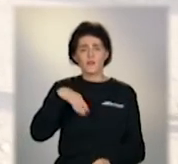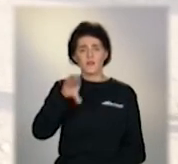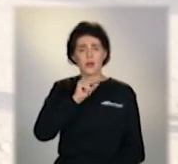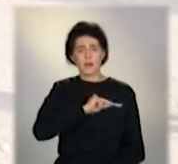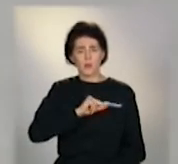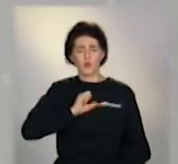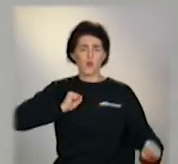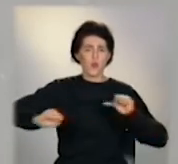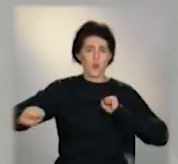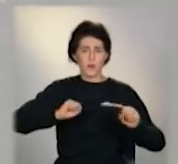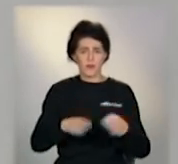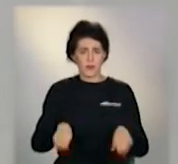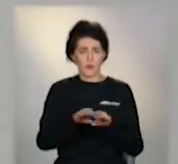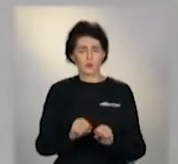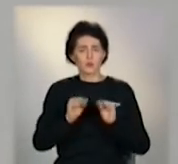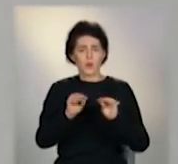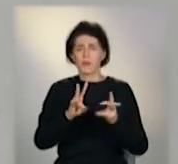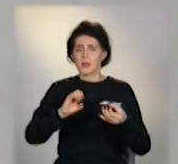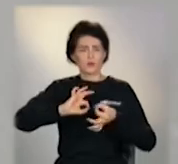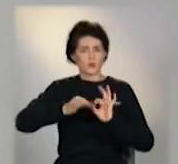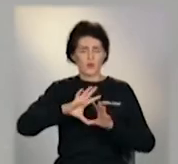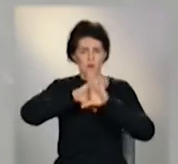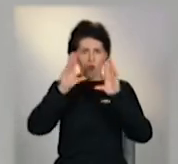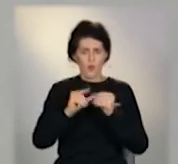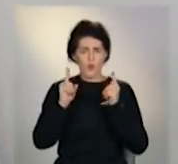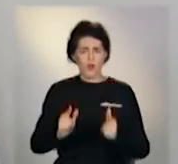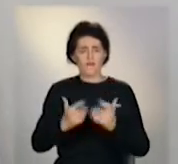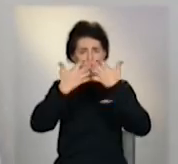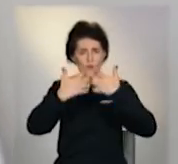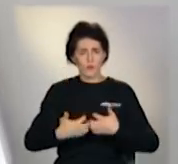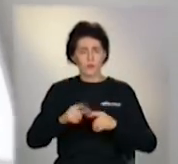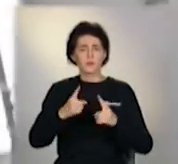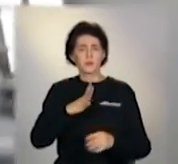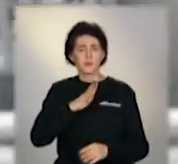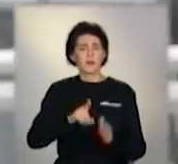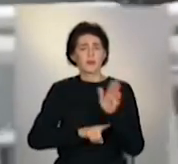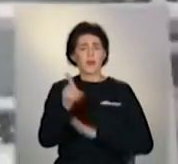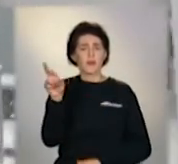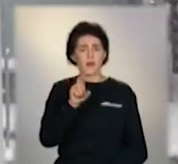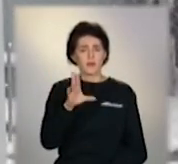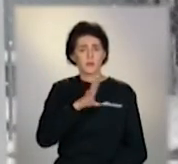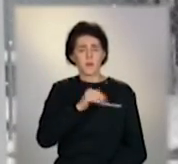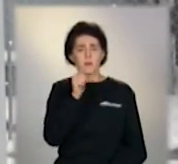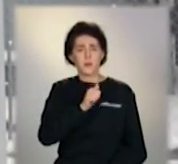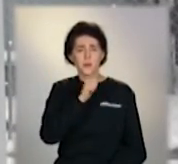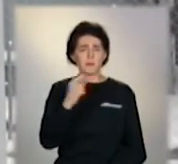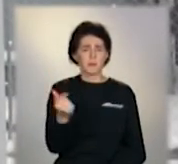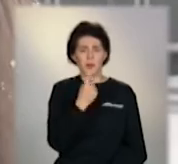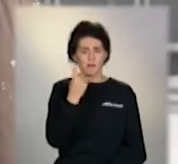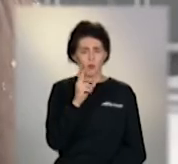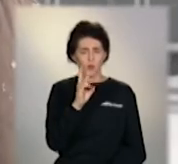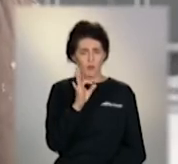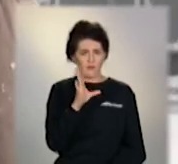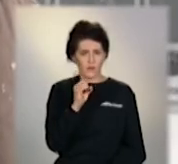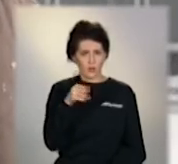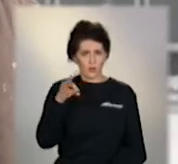такою установкою нескладно, адже все автоматизовано. Випробовували агрегат на початку січня на першому конверторі.